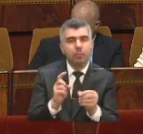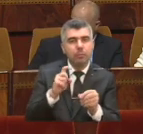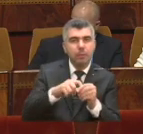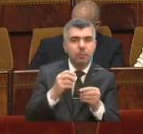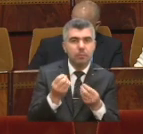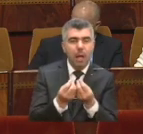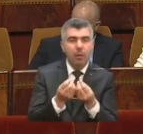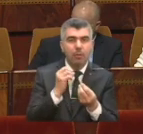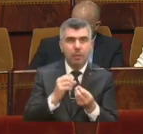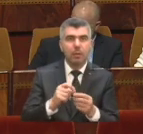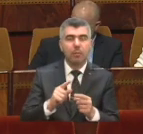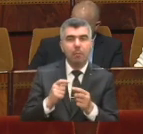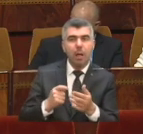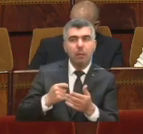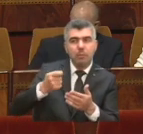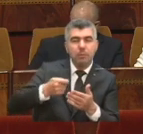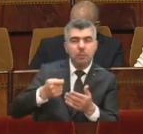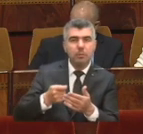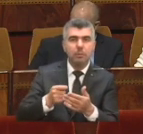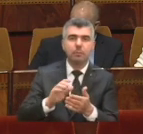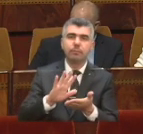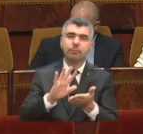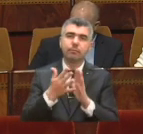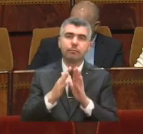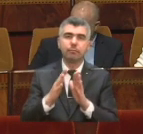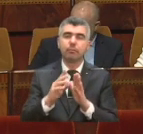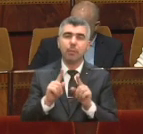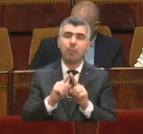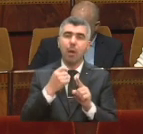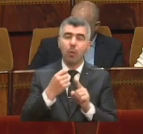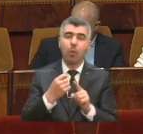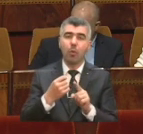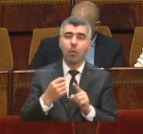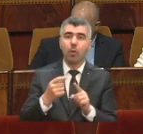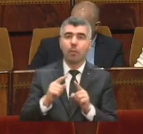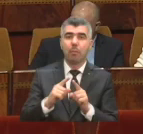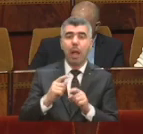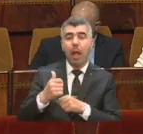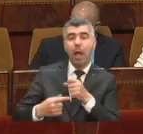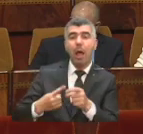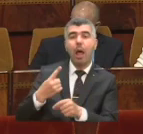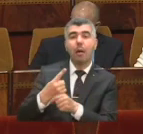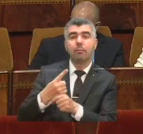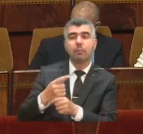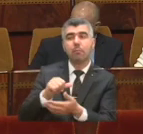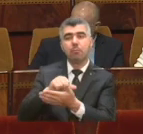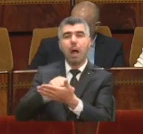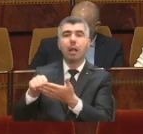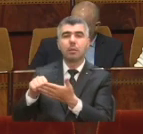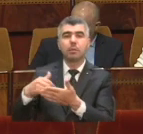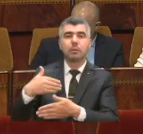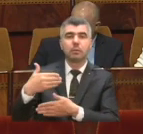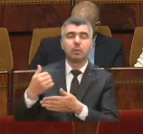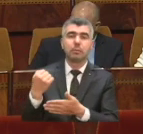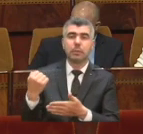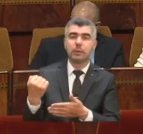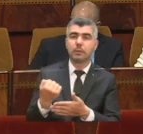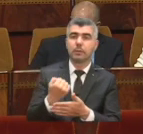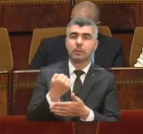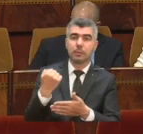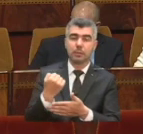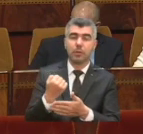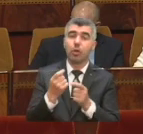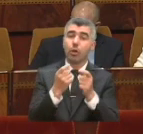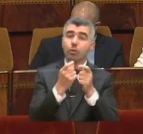وتنعرفوا بأن ديليت بيمو تفوق 300 يوم وهذا قاتل بالنسبة للشركات. سيد الوزير، هاد